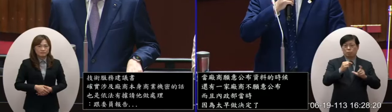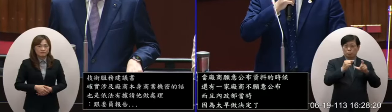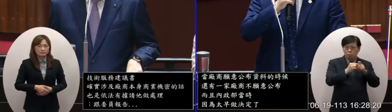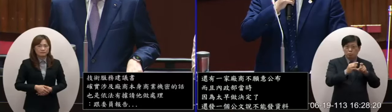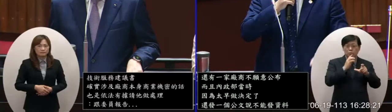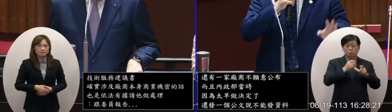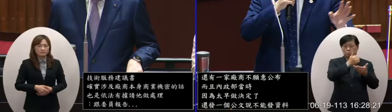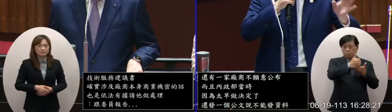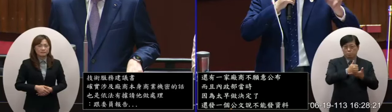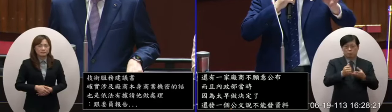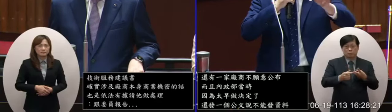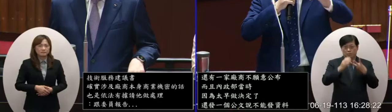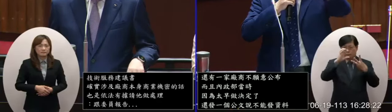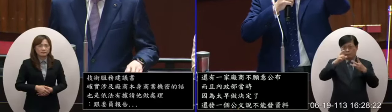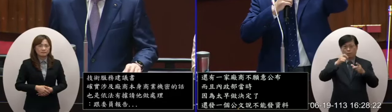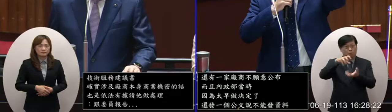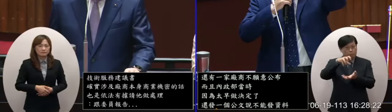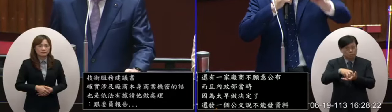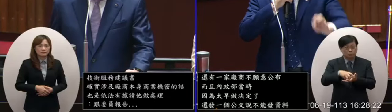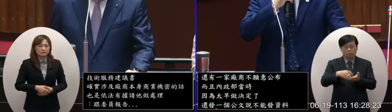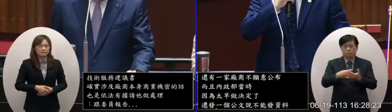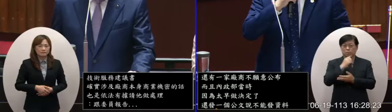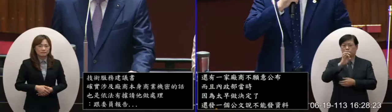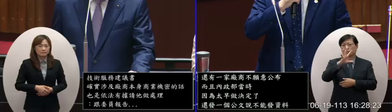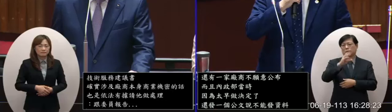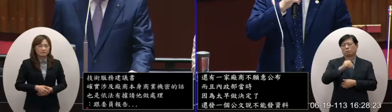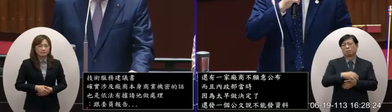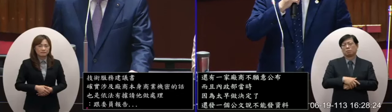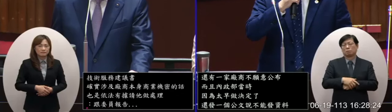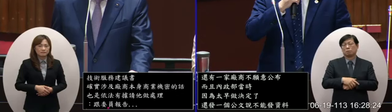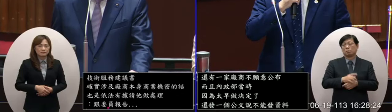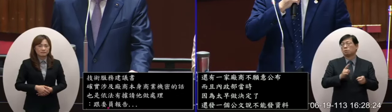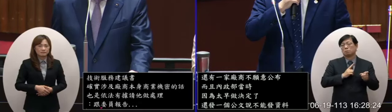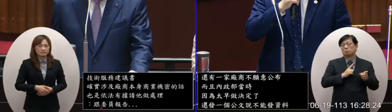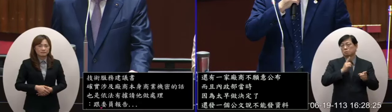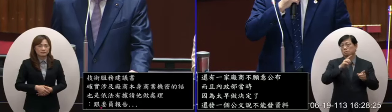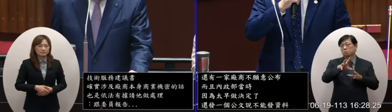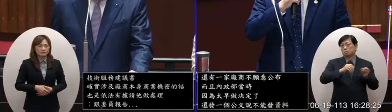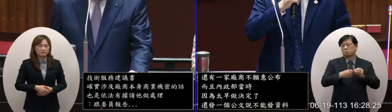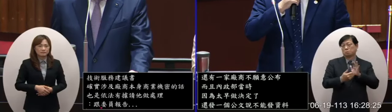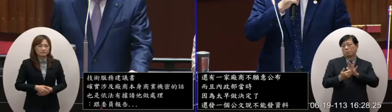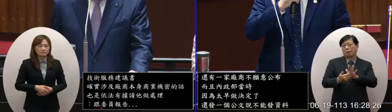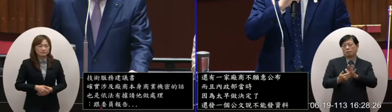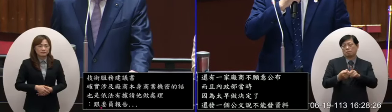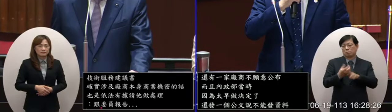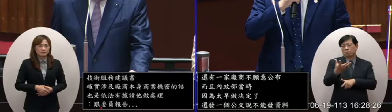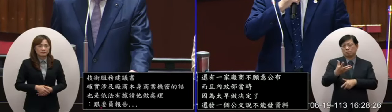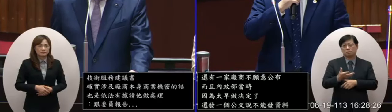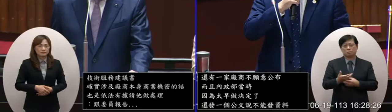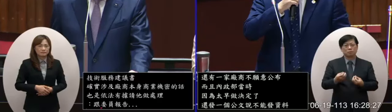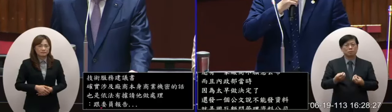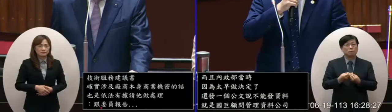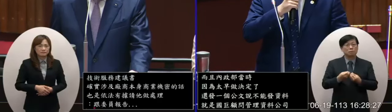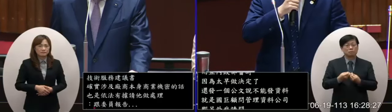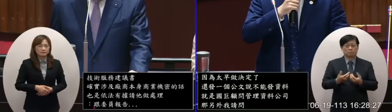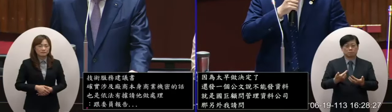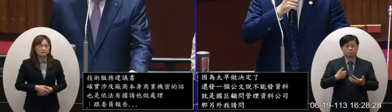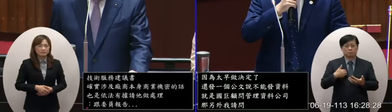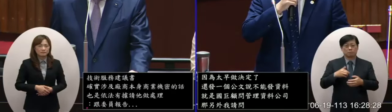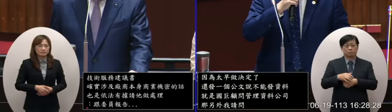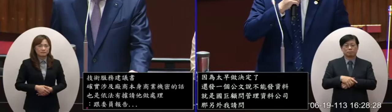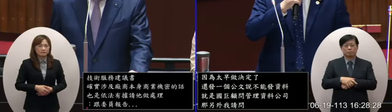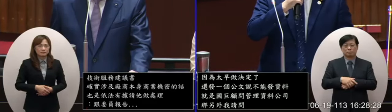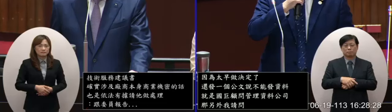他是我们邀请的第三方公证单位，只花了500万，结果他说他的资料不公布，所以这就是我要跟这